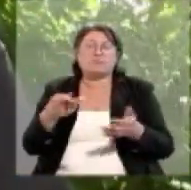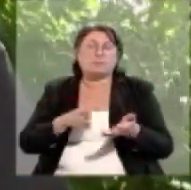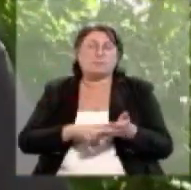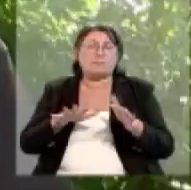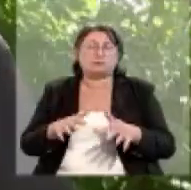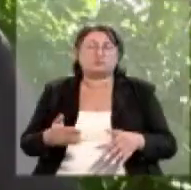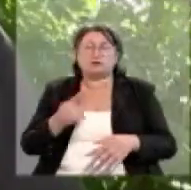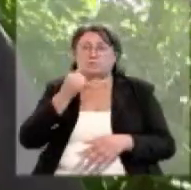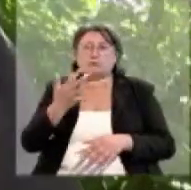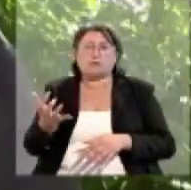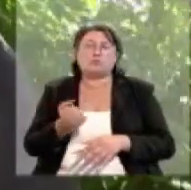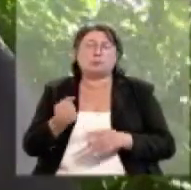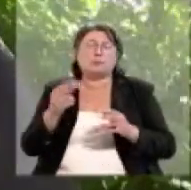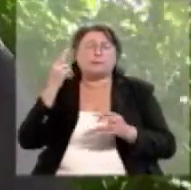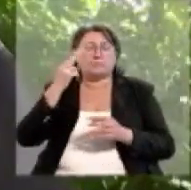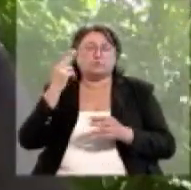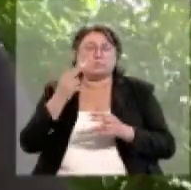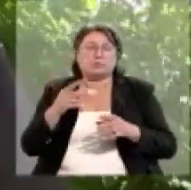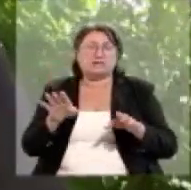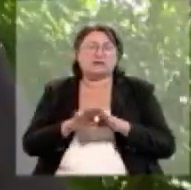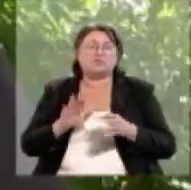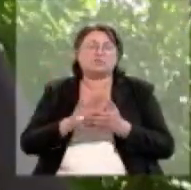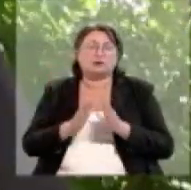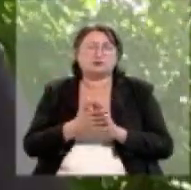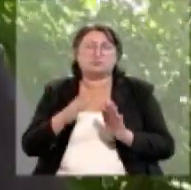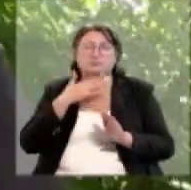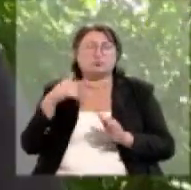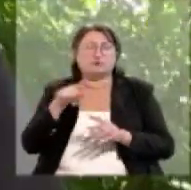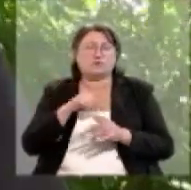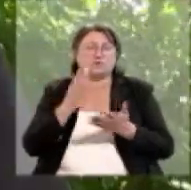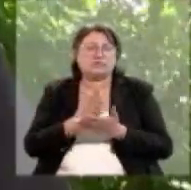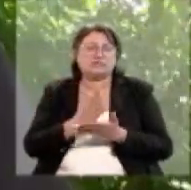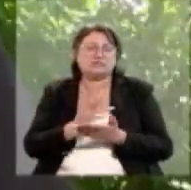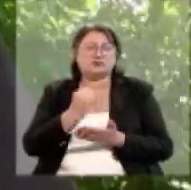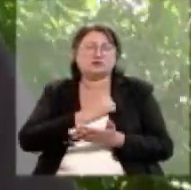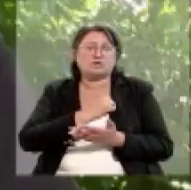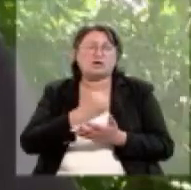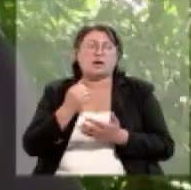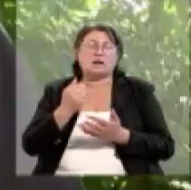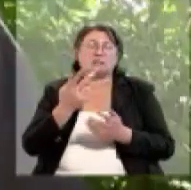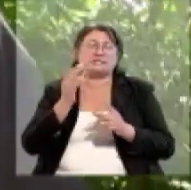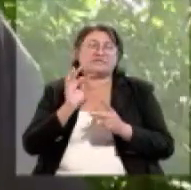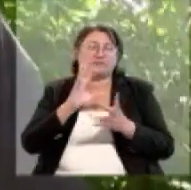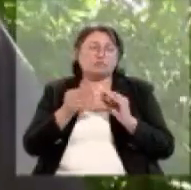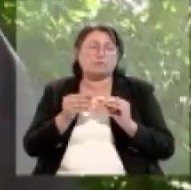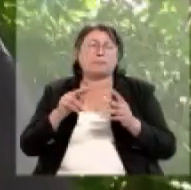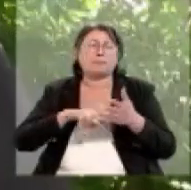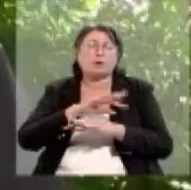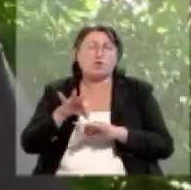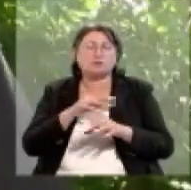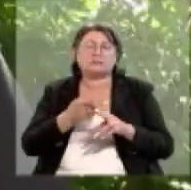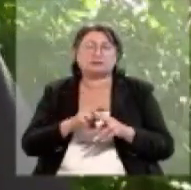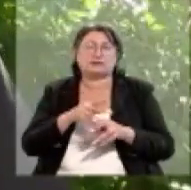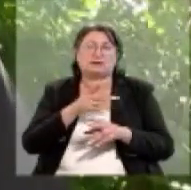мекенжайға тіркелмеген отбасы жәрдемақы ала алмай жүргендіктері туралы хабарласты. Осындай жағдайлар қазіргі күні өте өзекті. Жалпы